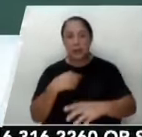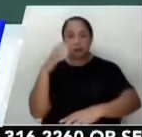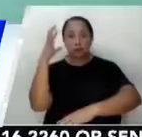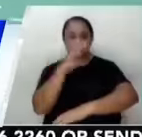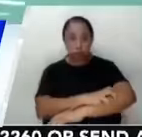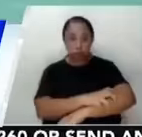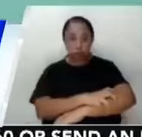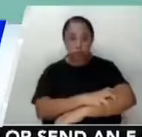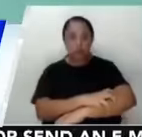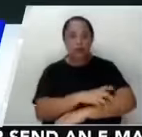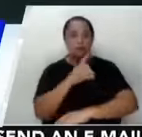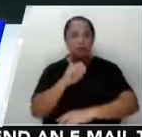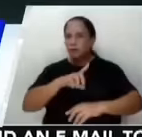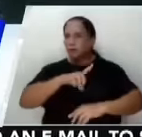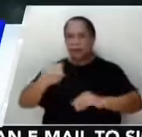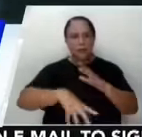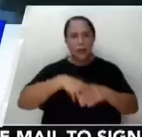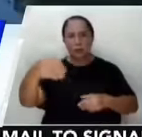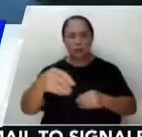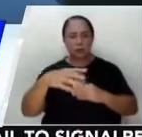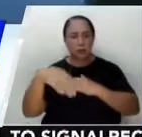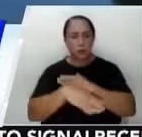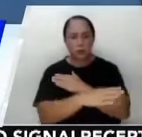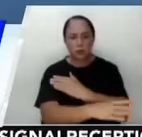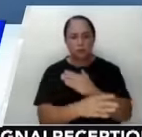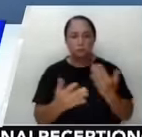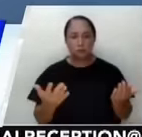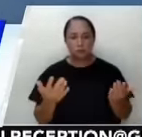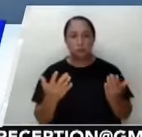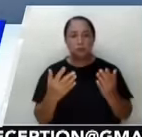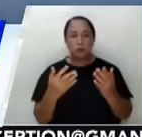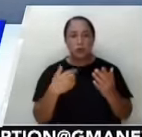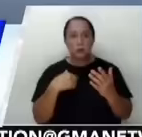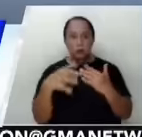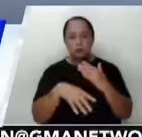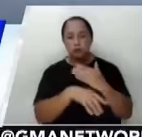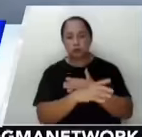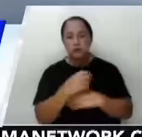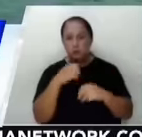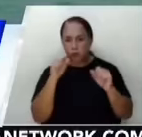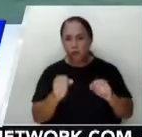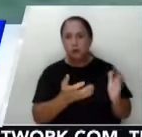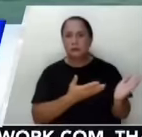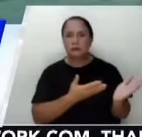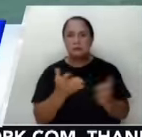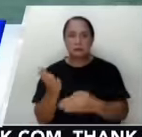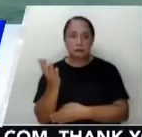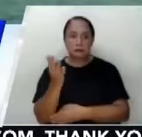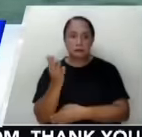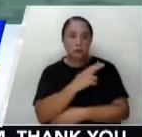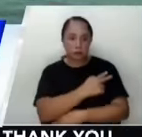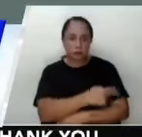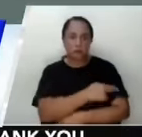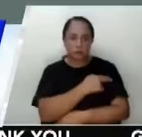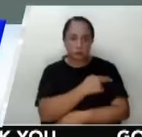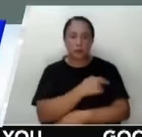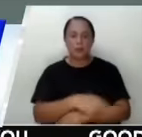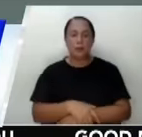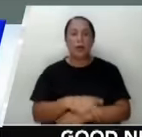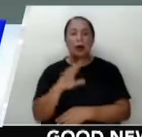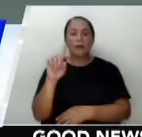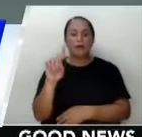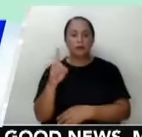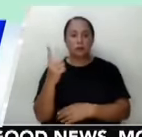umahon agad. May pagkakataon pa raw na maisugod ang biktima sa ospital kung kinakailangan. Meron ding first aid na pwedeng